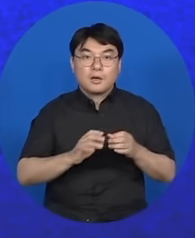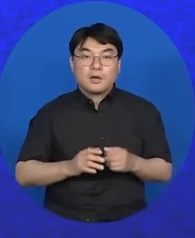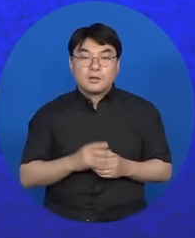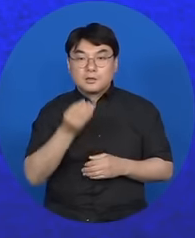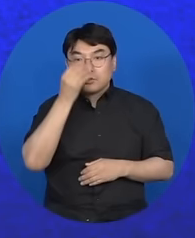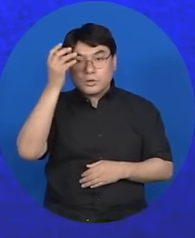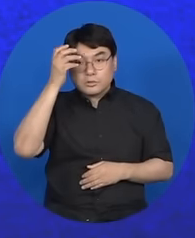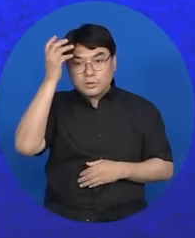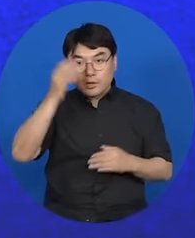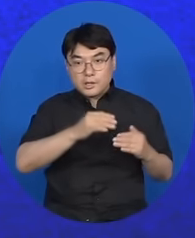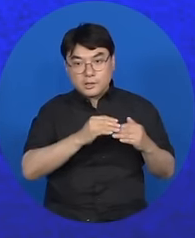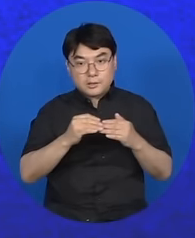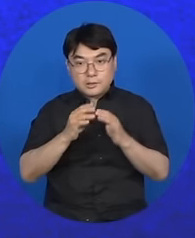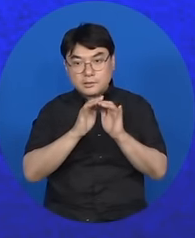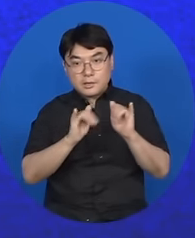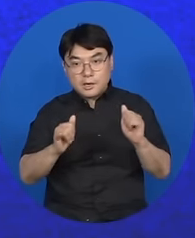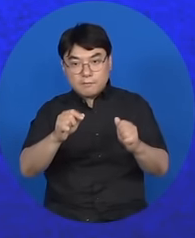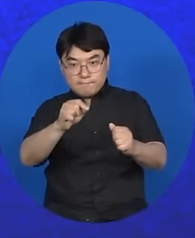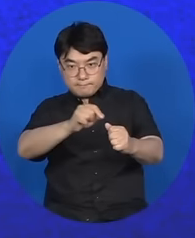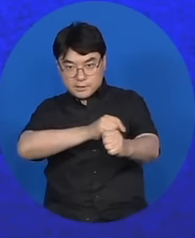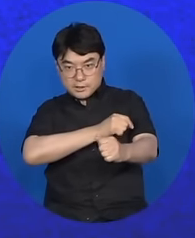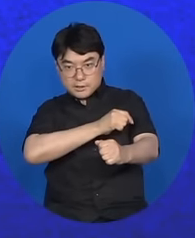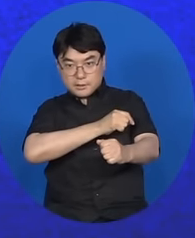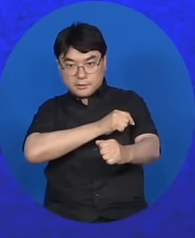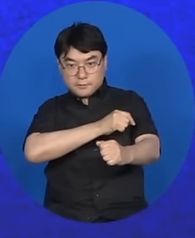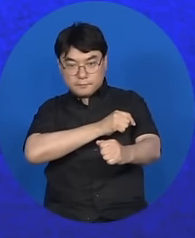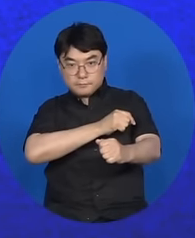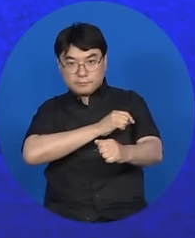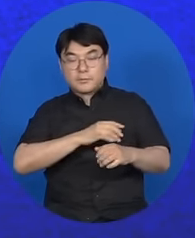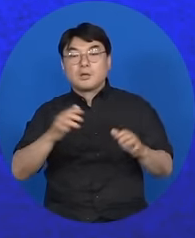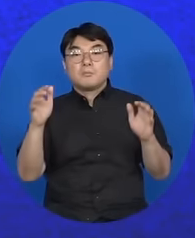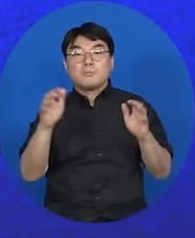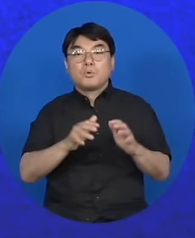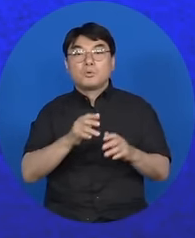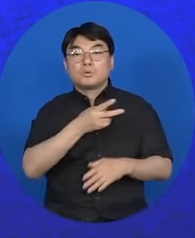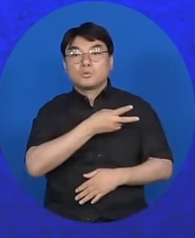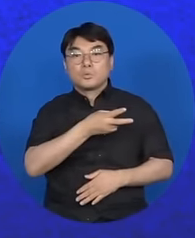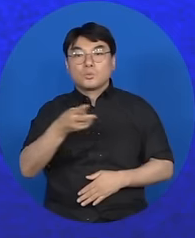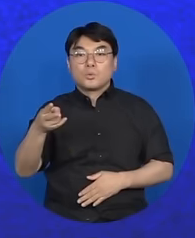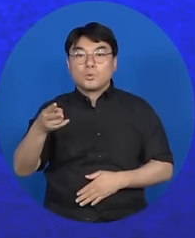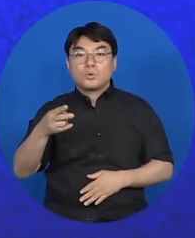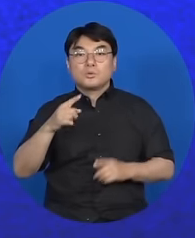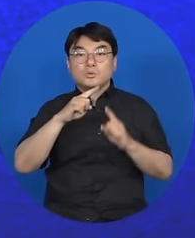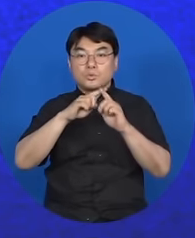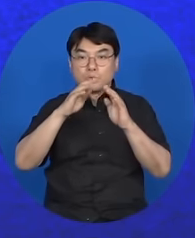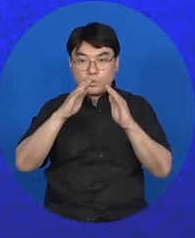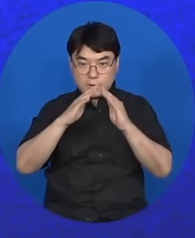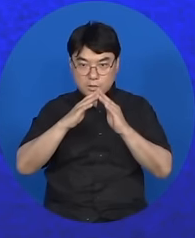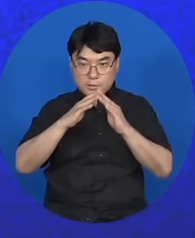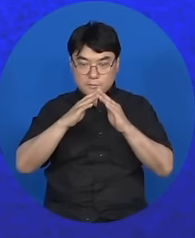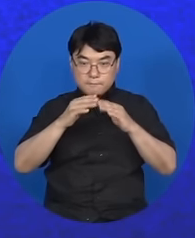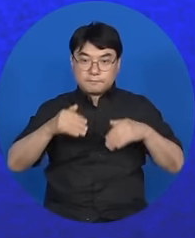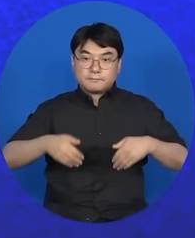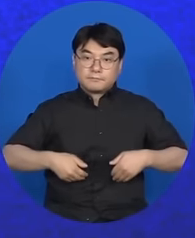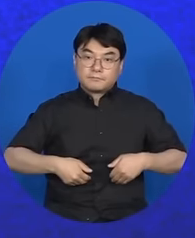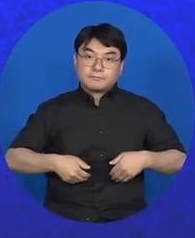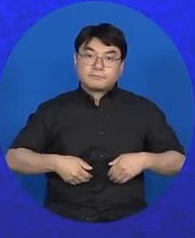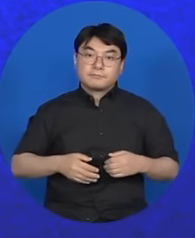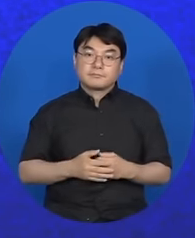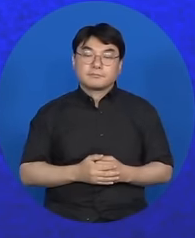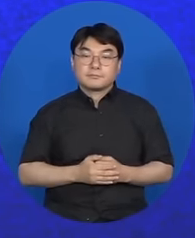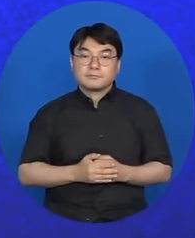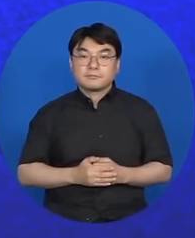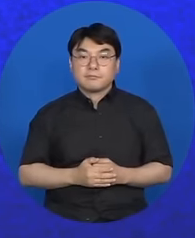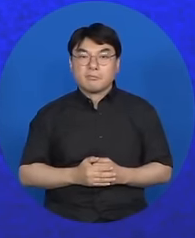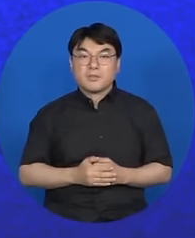이끌린 사람의 특징이에요. 이런 사람들이 모인 것이 바로 교회여야 합니다. 이런 교회들이 많아진다면